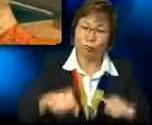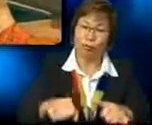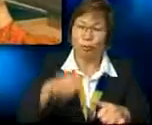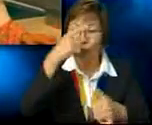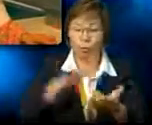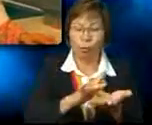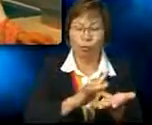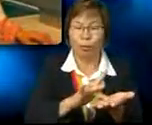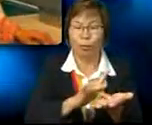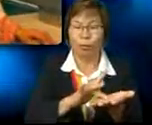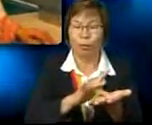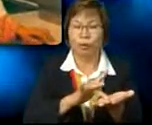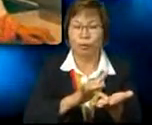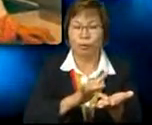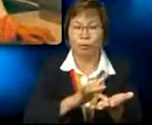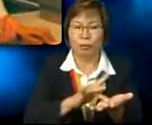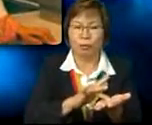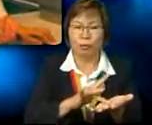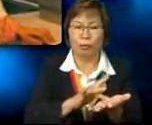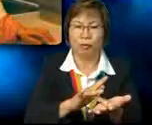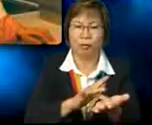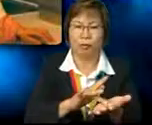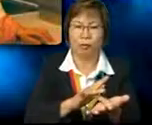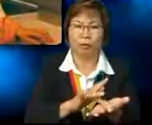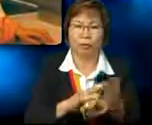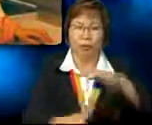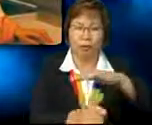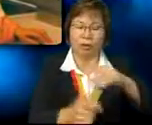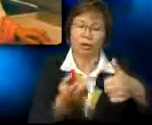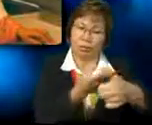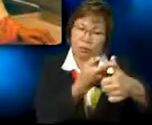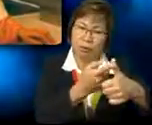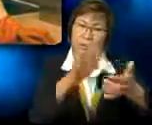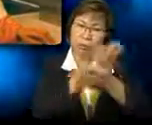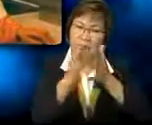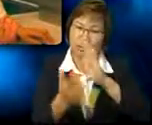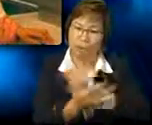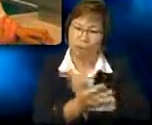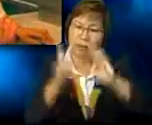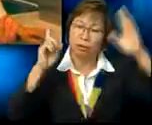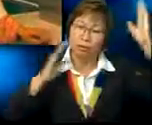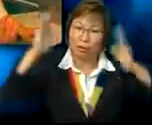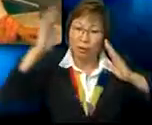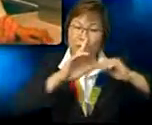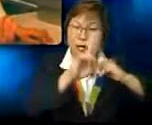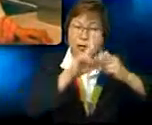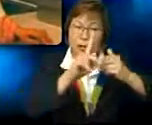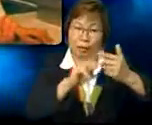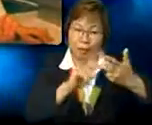untuk perubatan, untuk buat perubatan yang asas dulu. Jadi di Malaysia ni